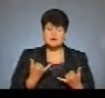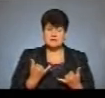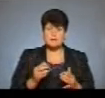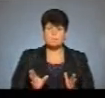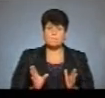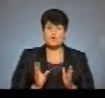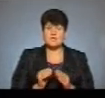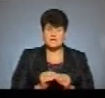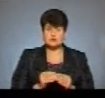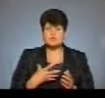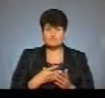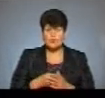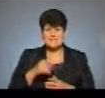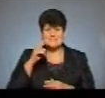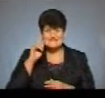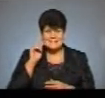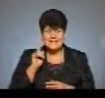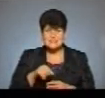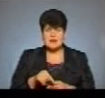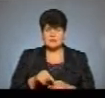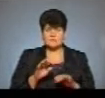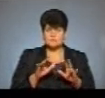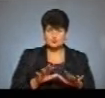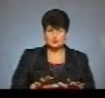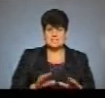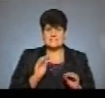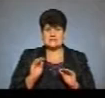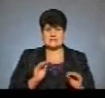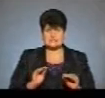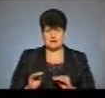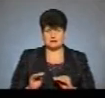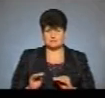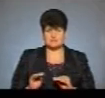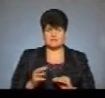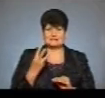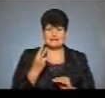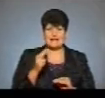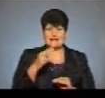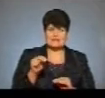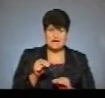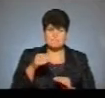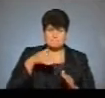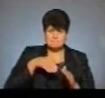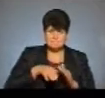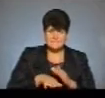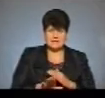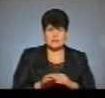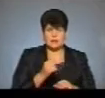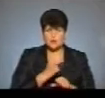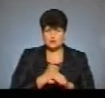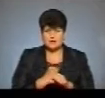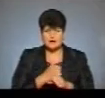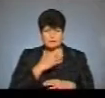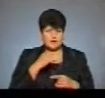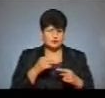поєднують свої знання із дизайнером. І на 3D-принтерах розробляють дуже